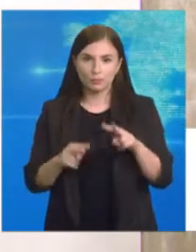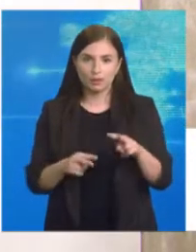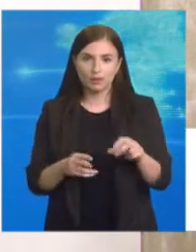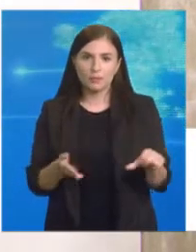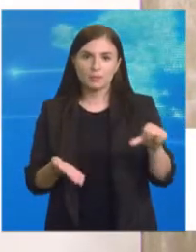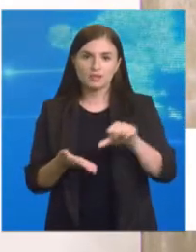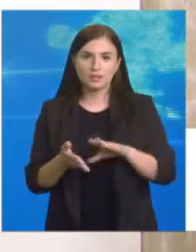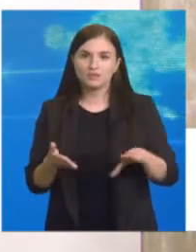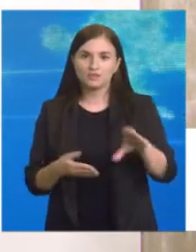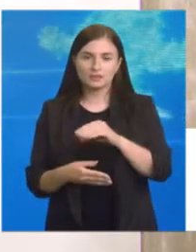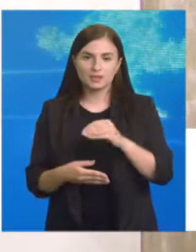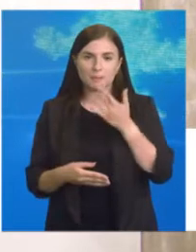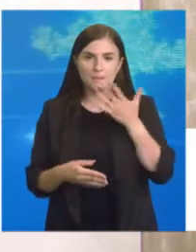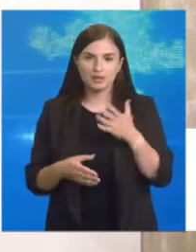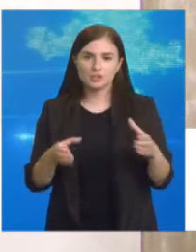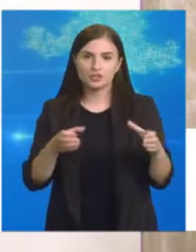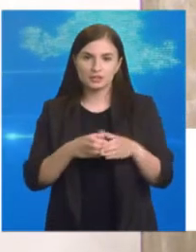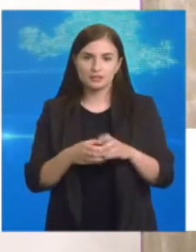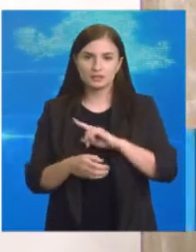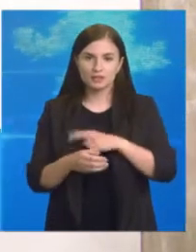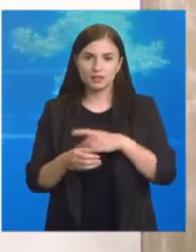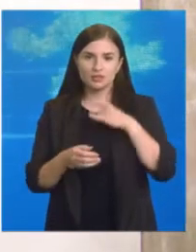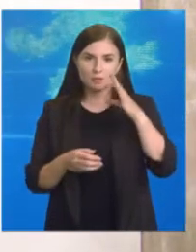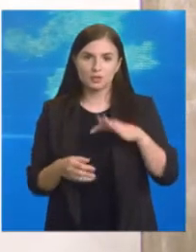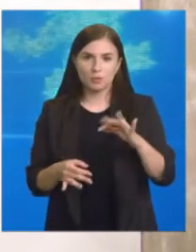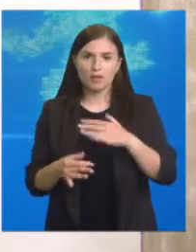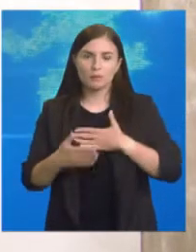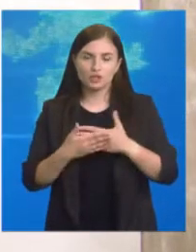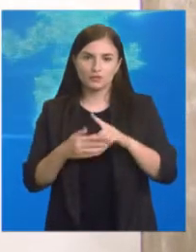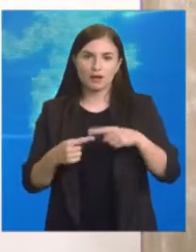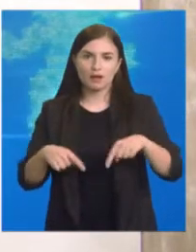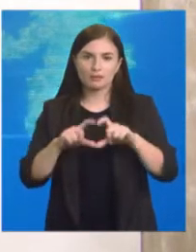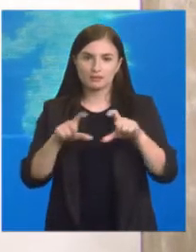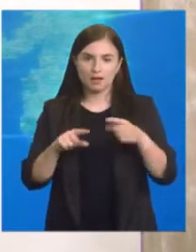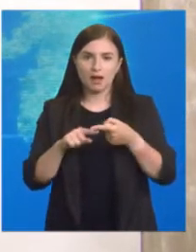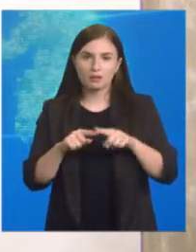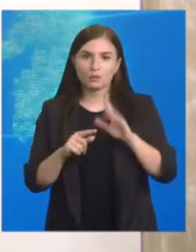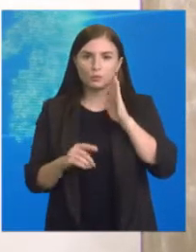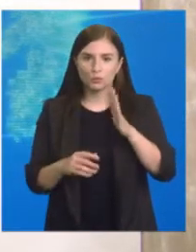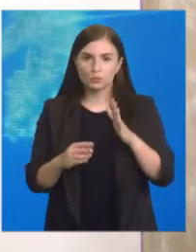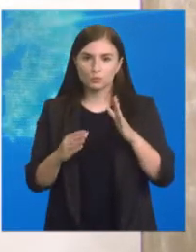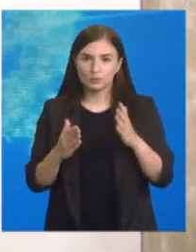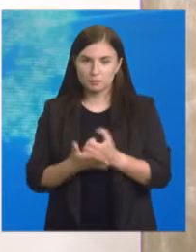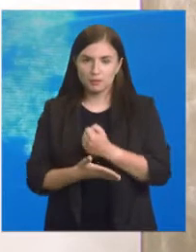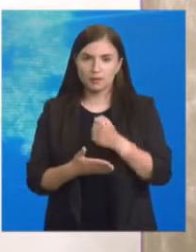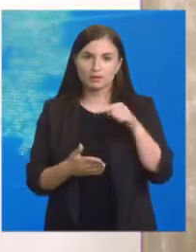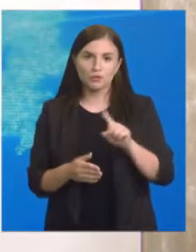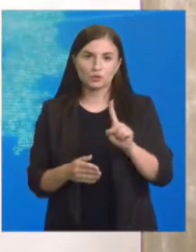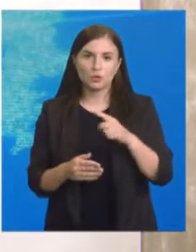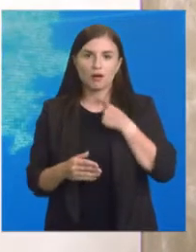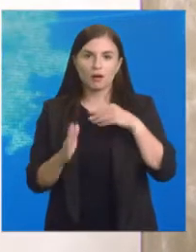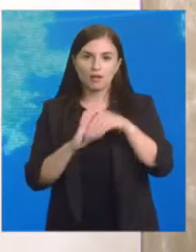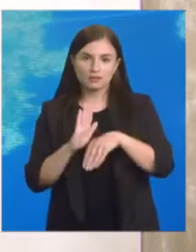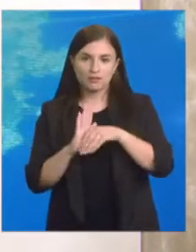представляющих все политические силы Челябинской области, общественные организации. Это залог успеха того, что голосование